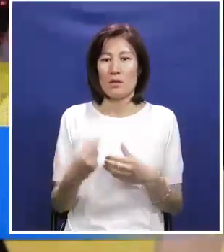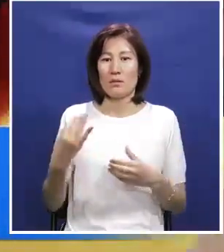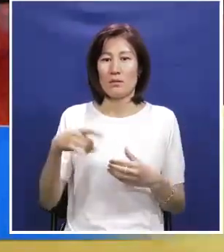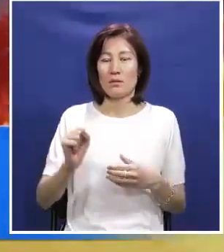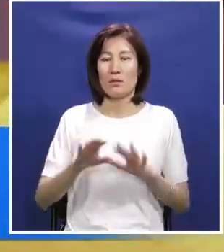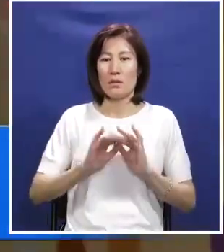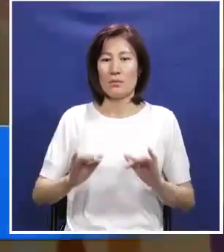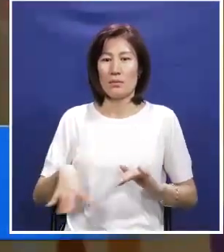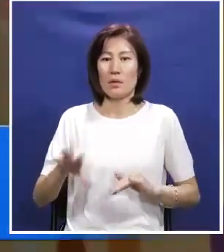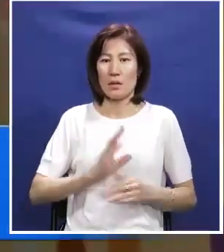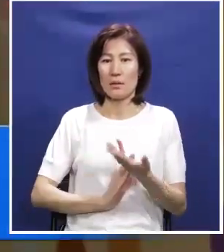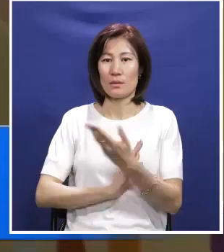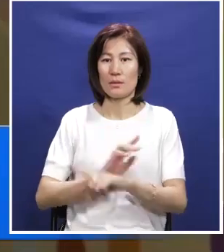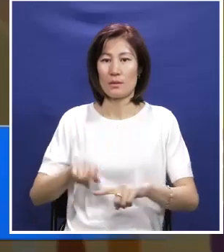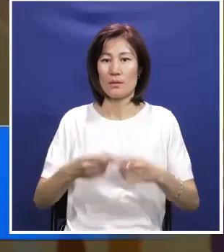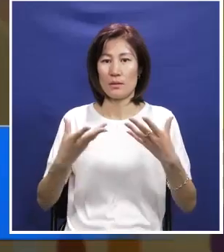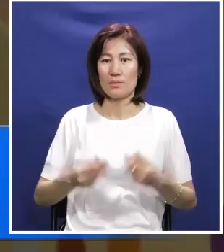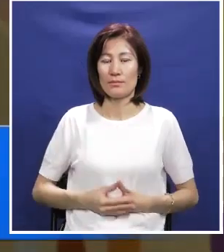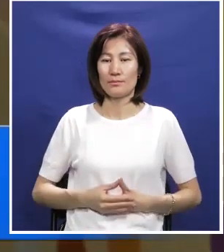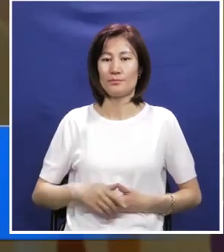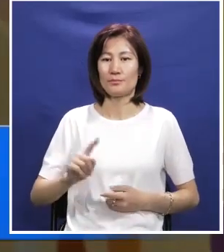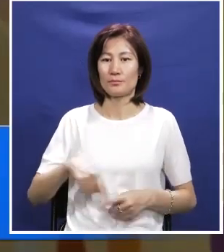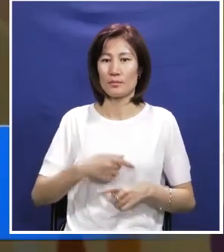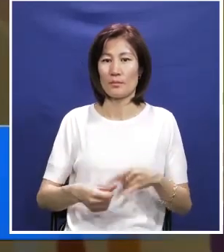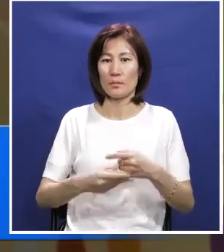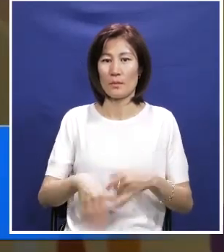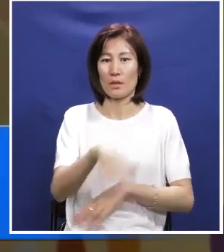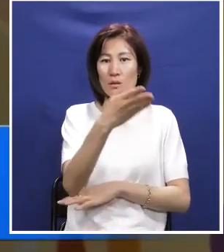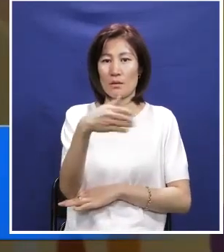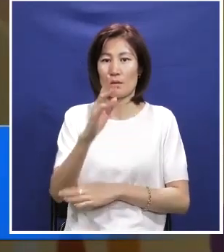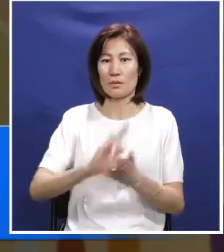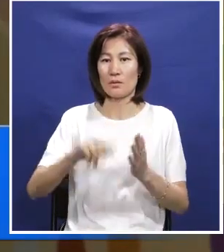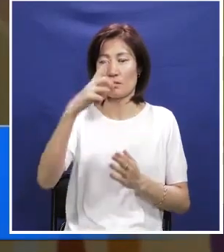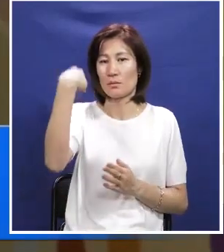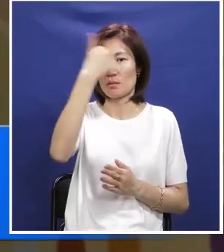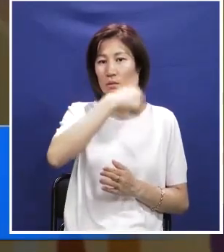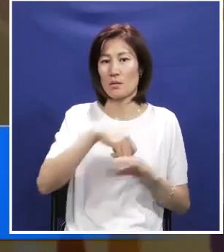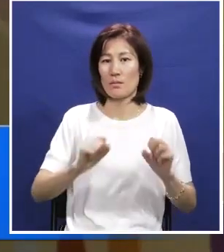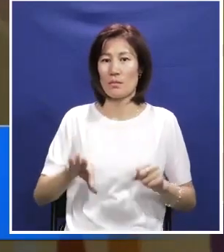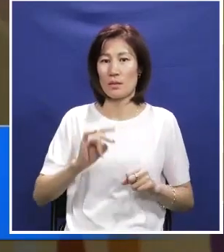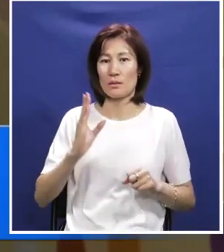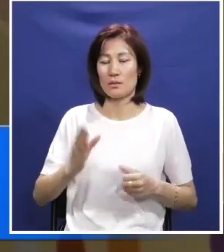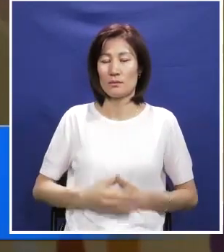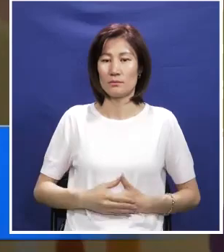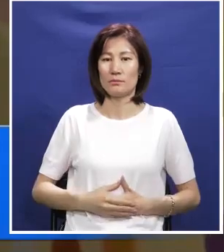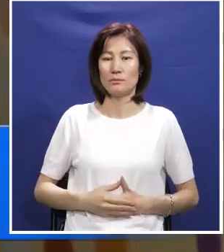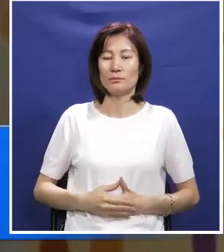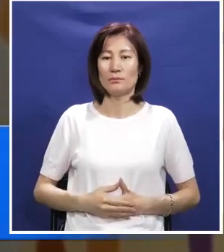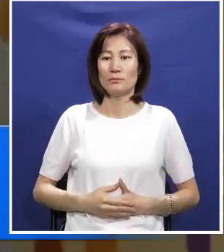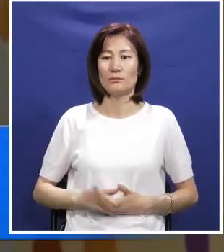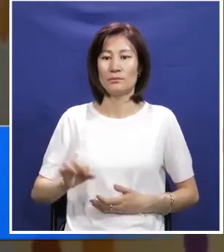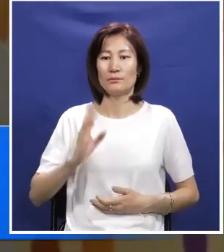Динара балабақшасына келіп отырмыз. Бұл жерде тәуелсіздіктің 30 жылдығына арналған арнайы